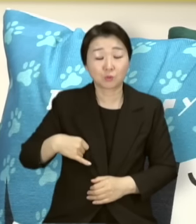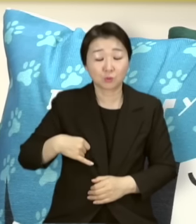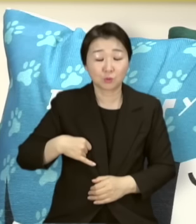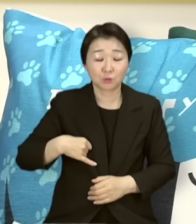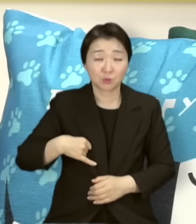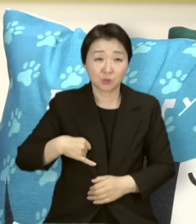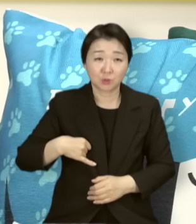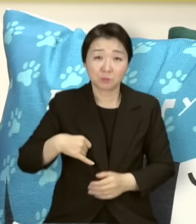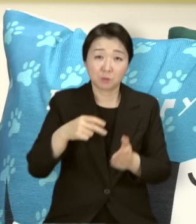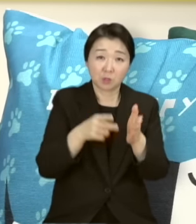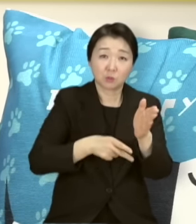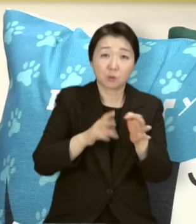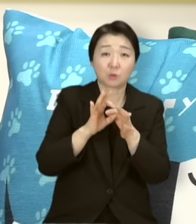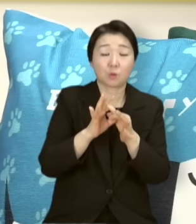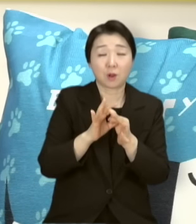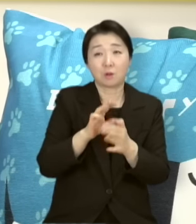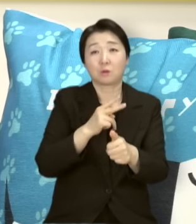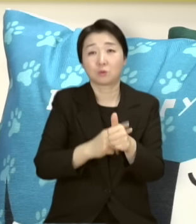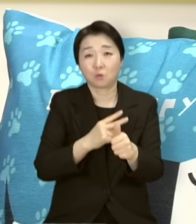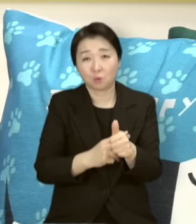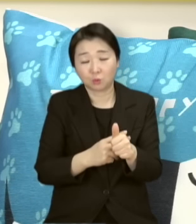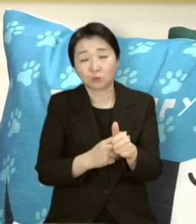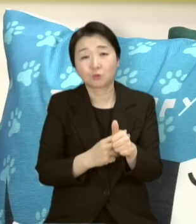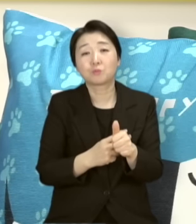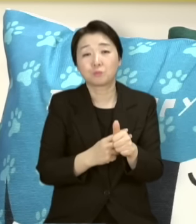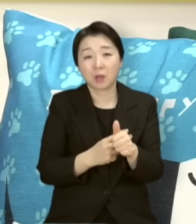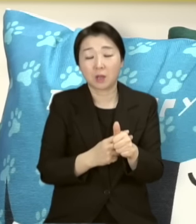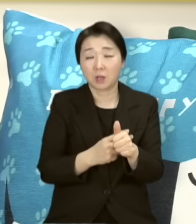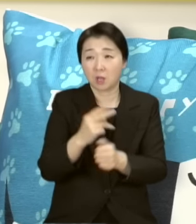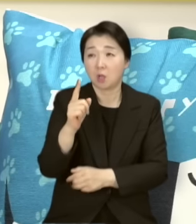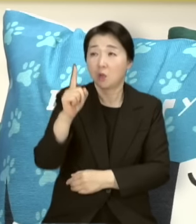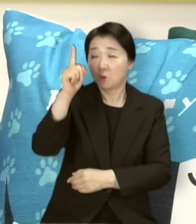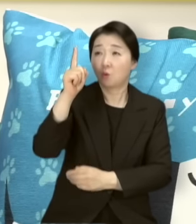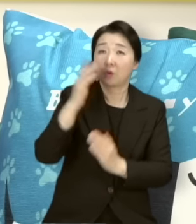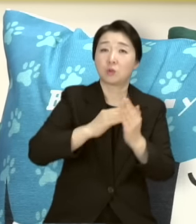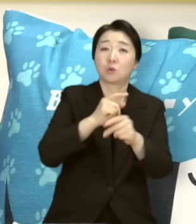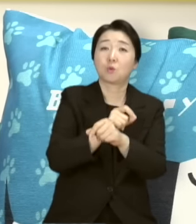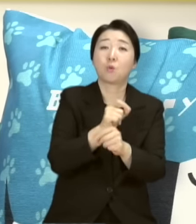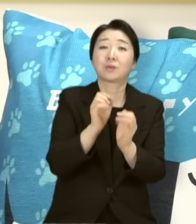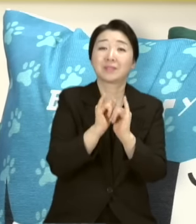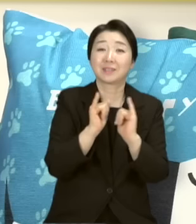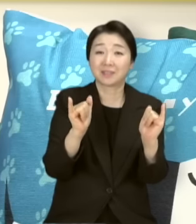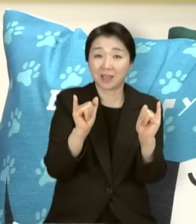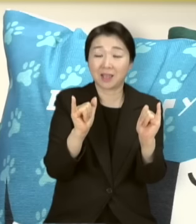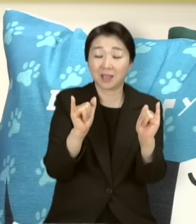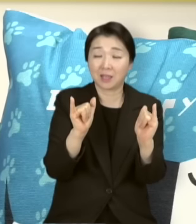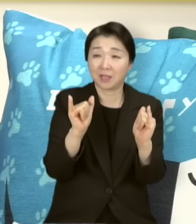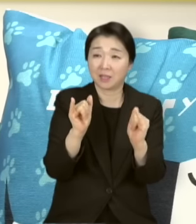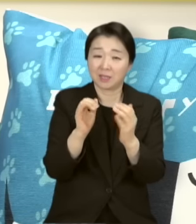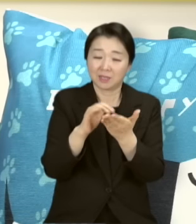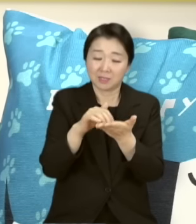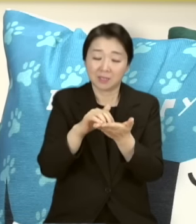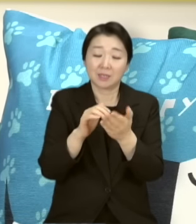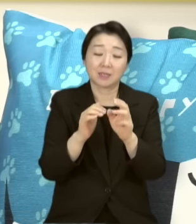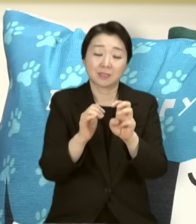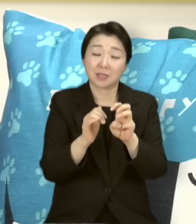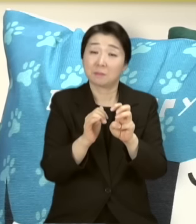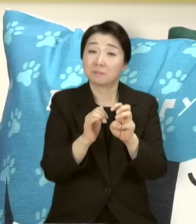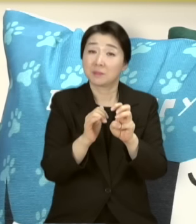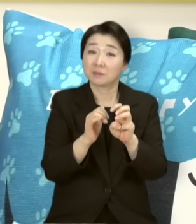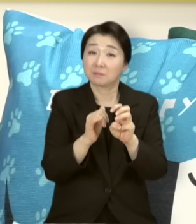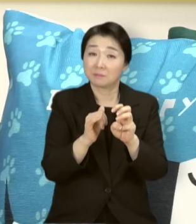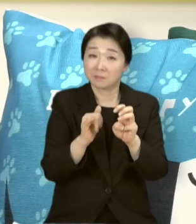철도 관련 교수 또는 고위공직자 한 30명이 지난 한 10년